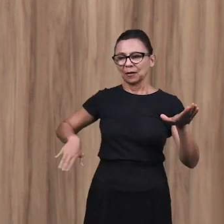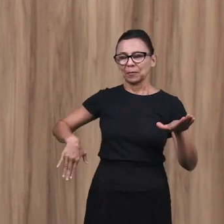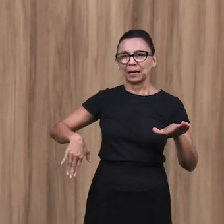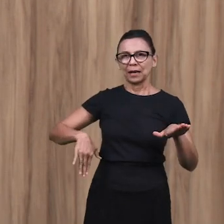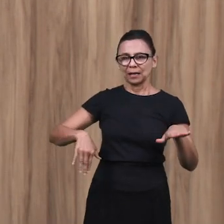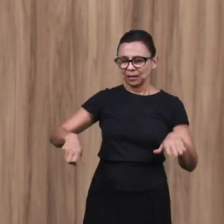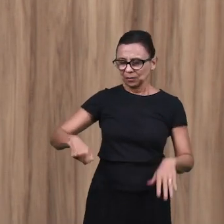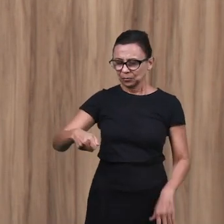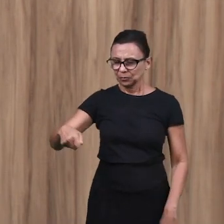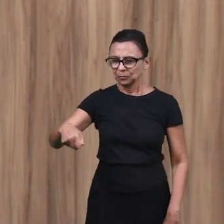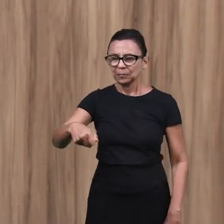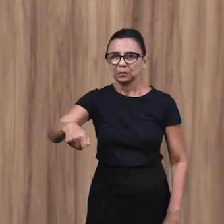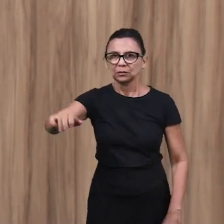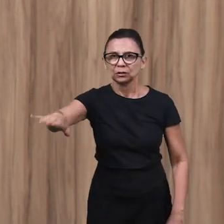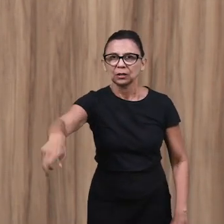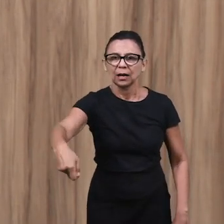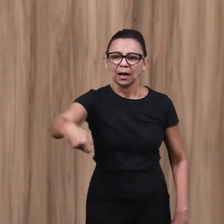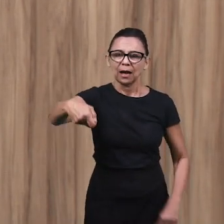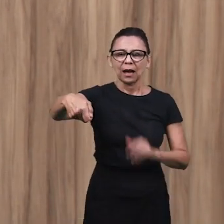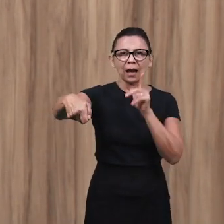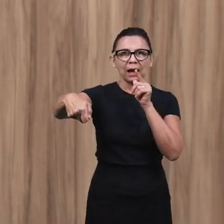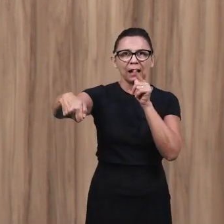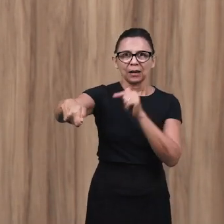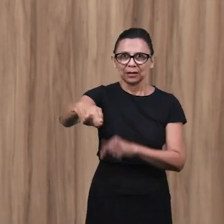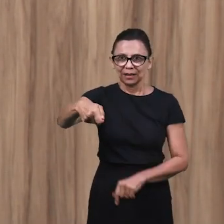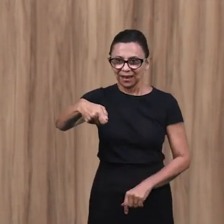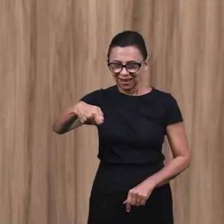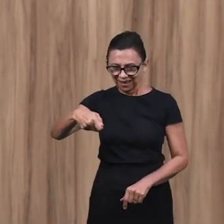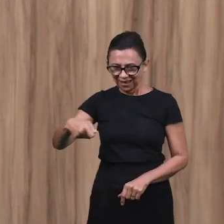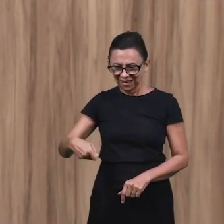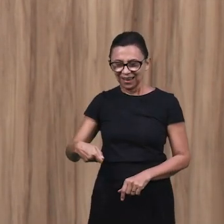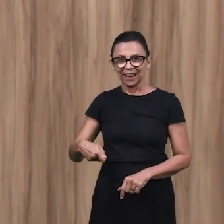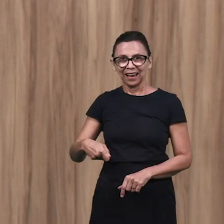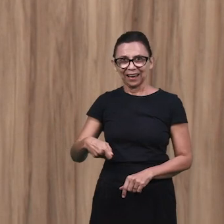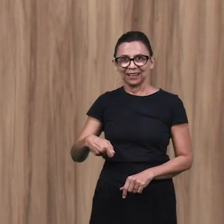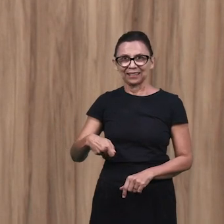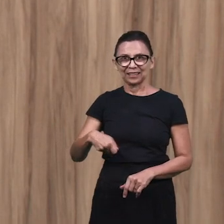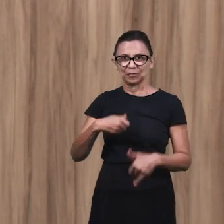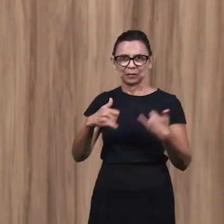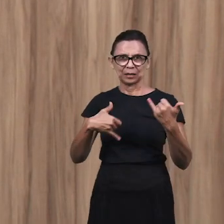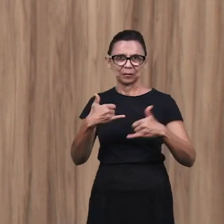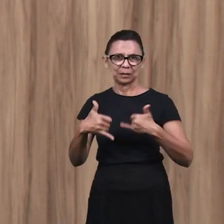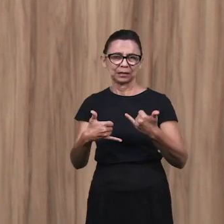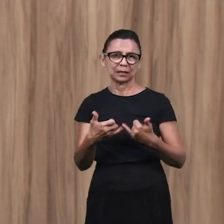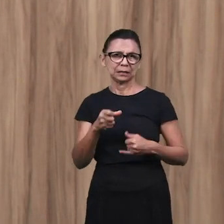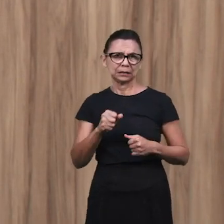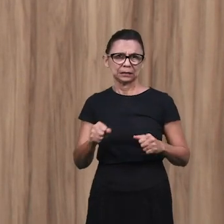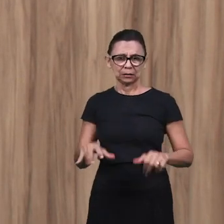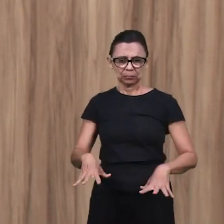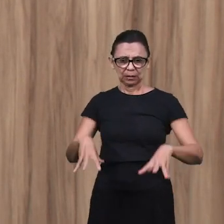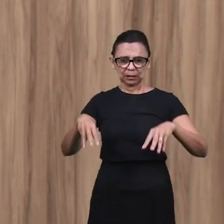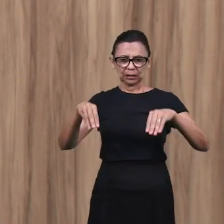Donc, chercher le sable pour faire ces châteaux. Pas important si c'est un grand ou petit